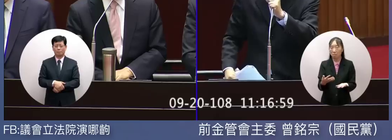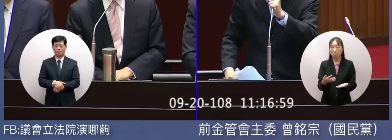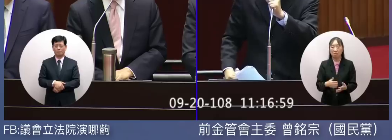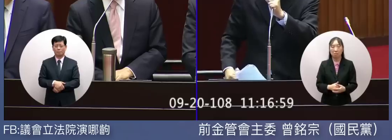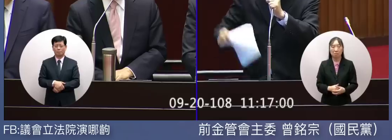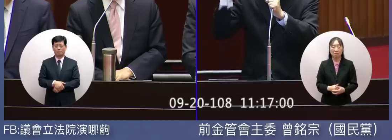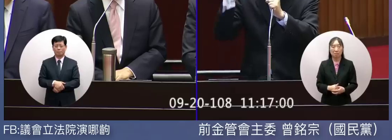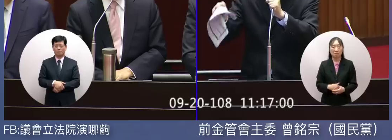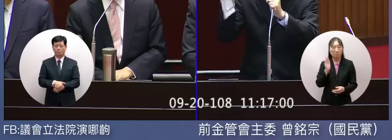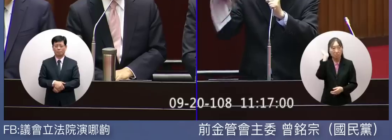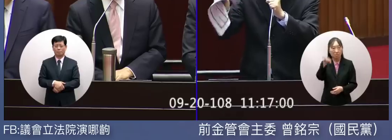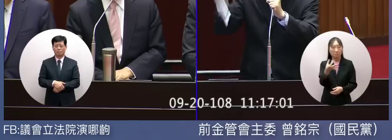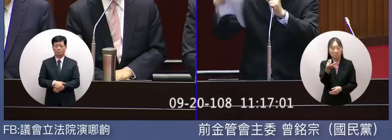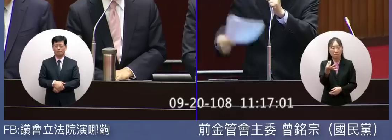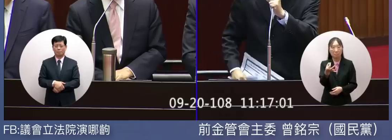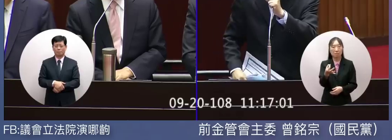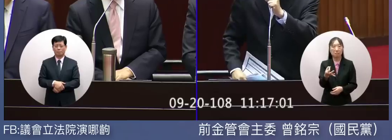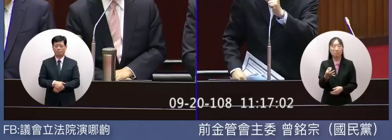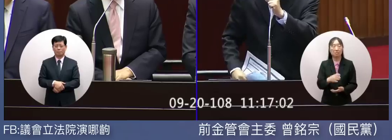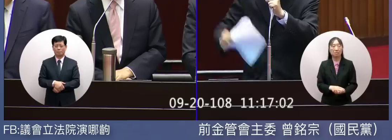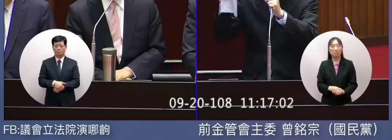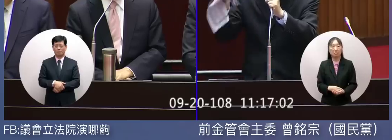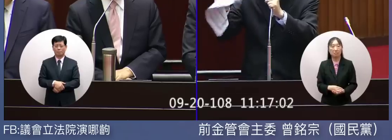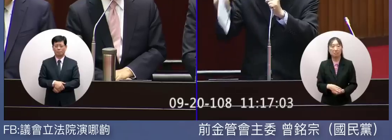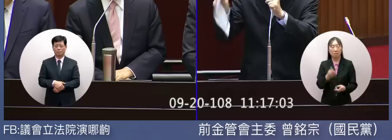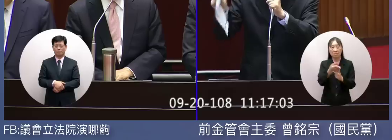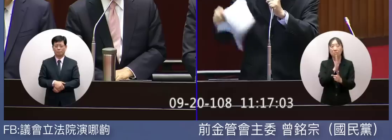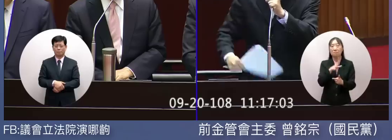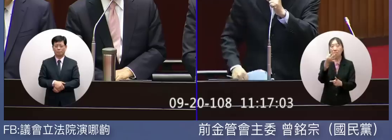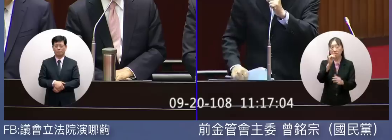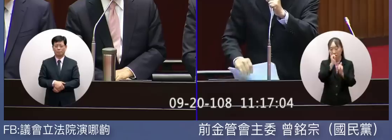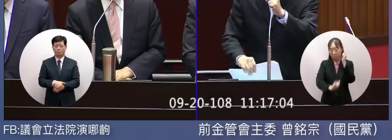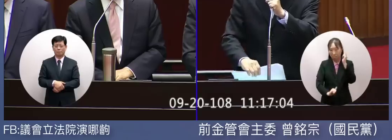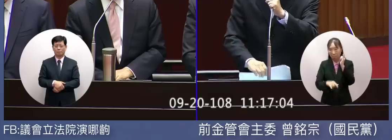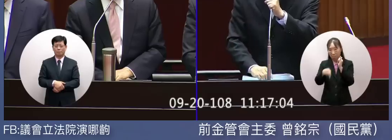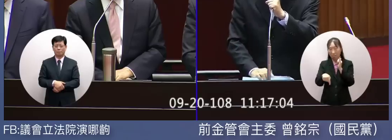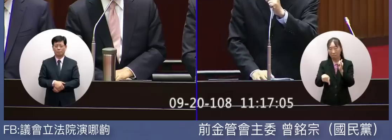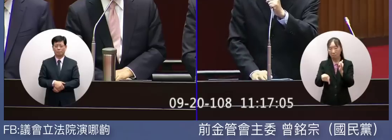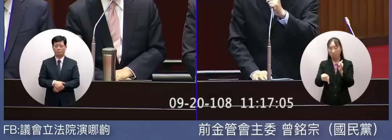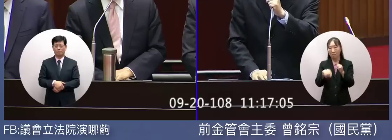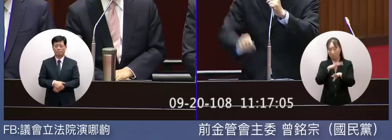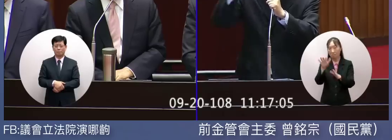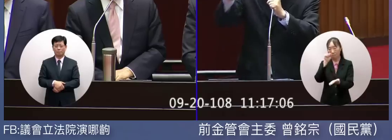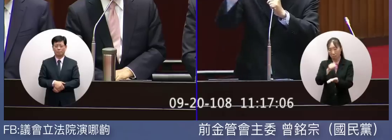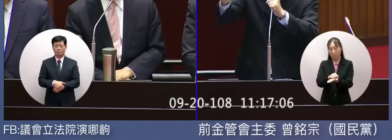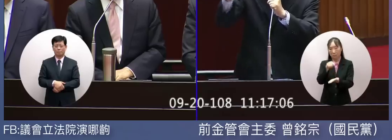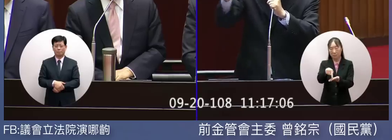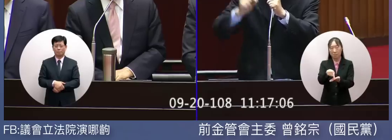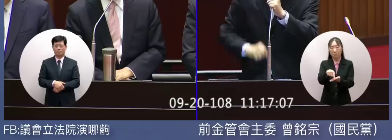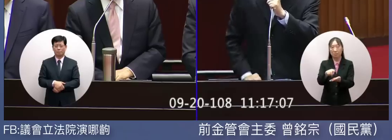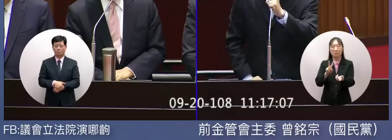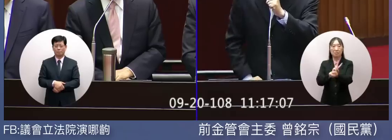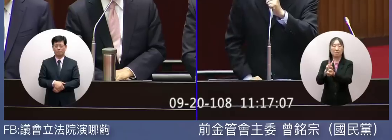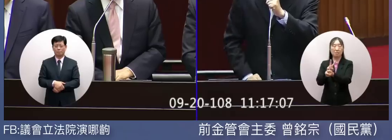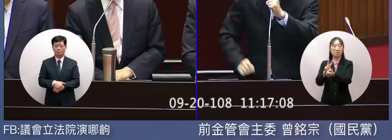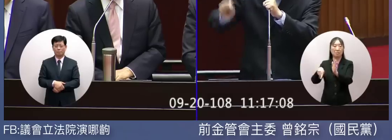说，以后的财政学的课本或者财政的历史上会记林权院